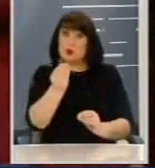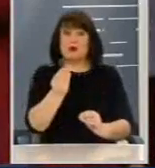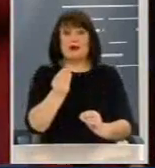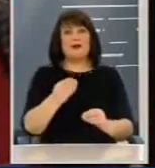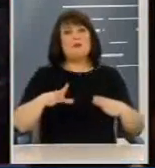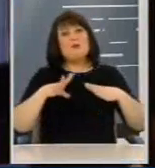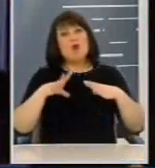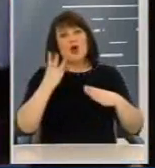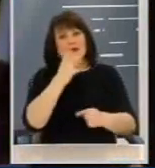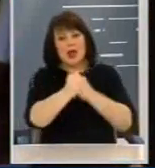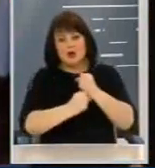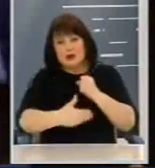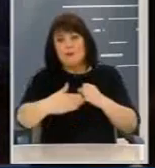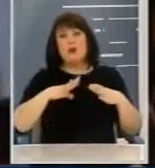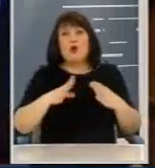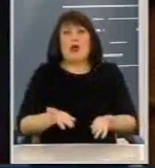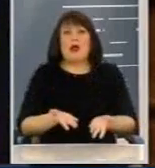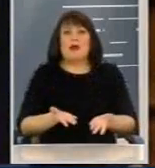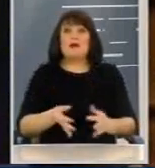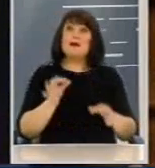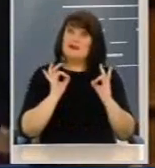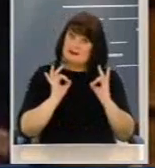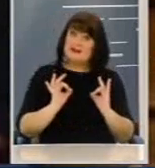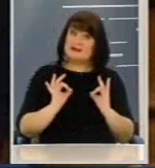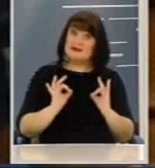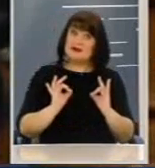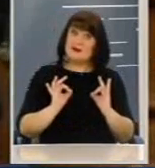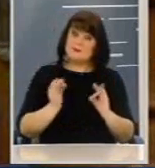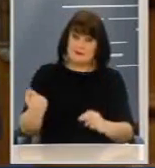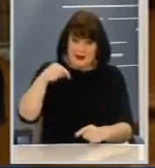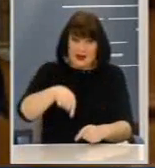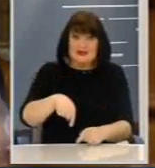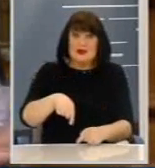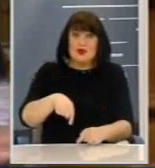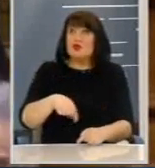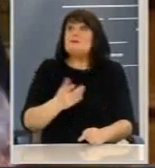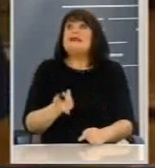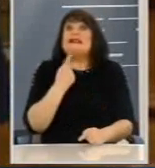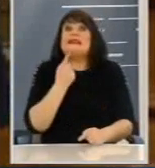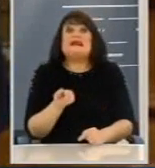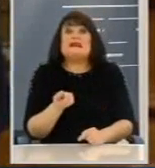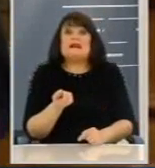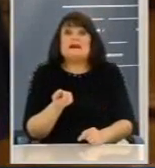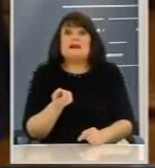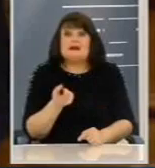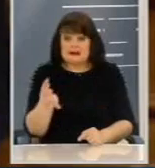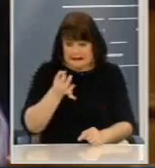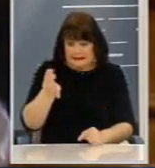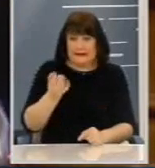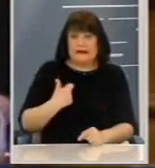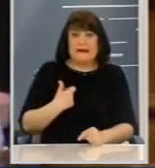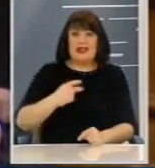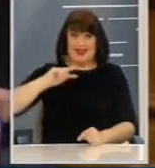για την τριετία. Και βεβαίως έρχεστε εδώ και λέτε ότι η